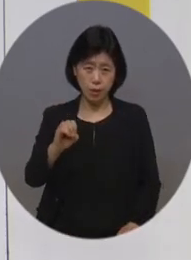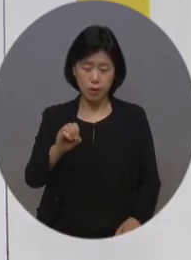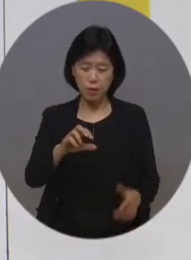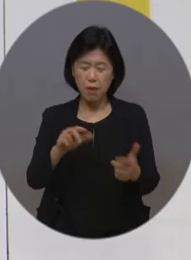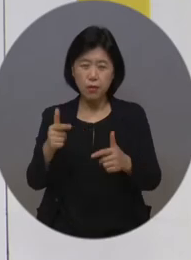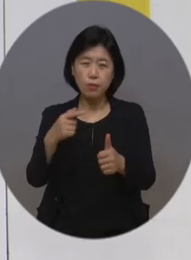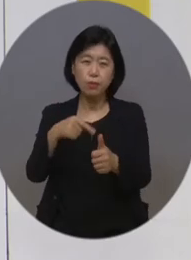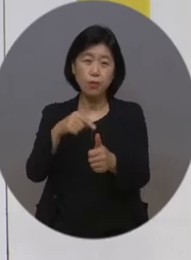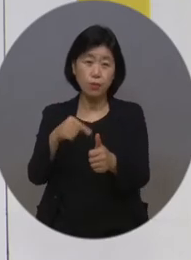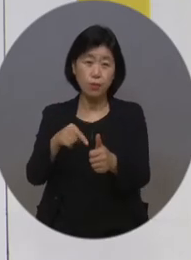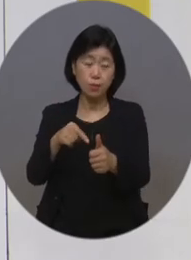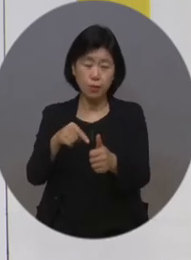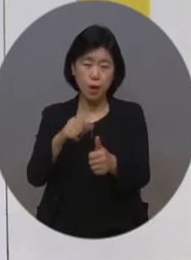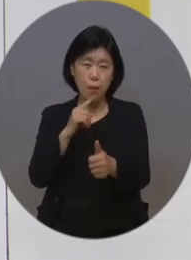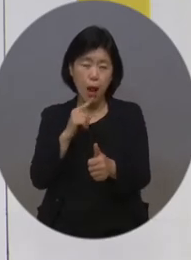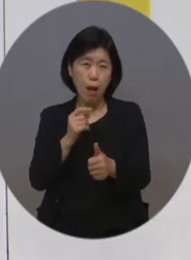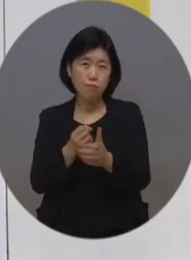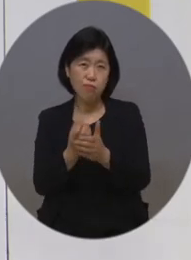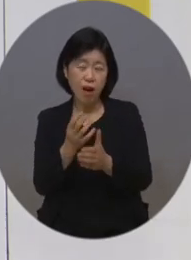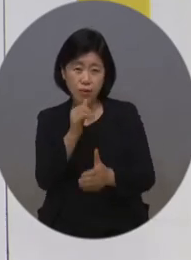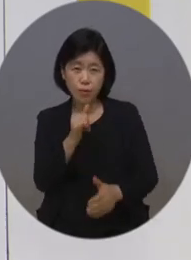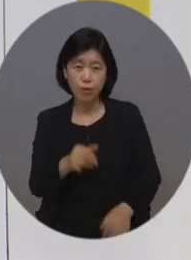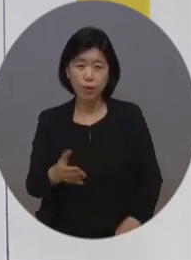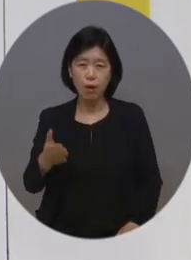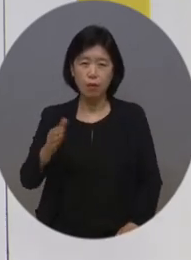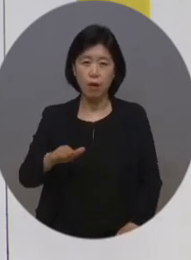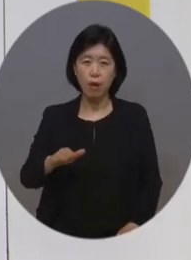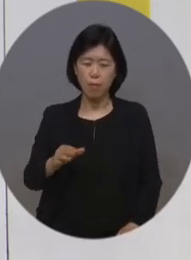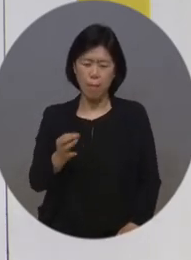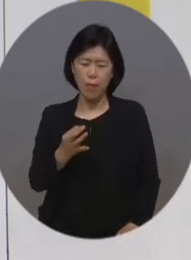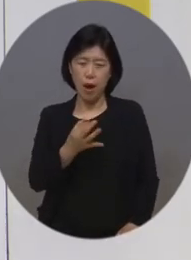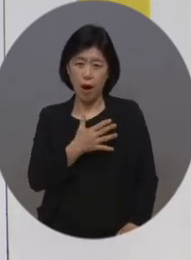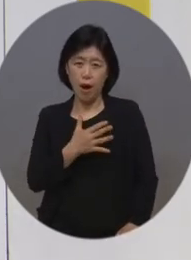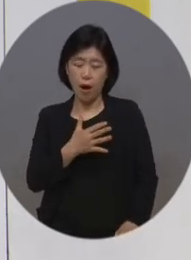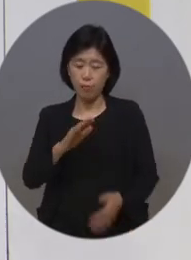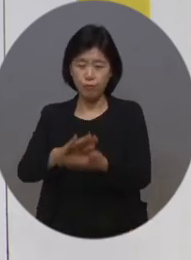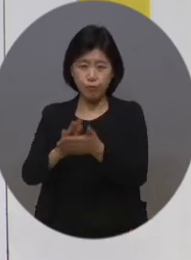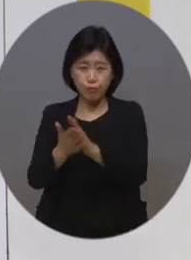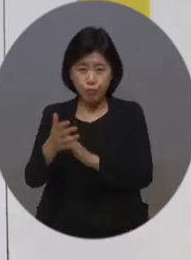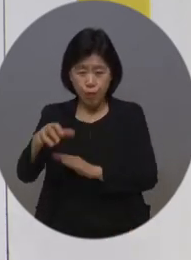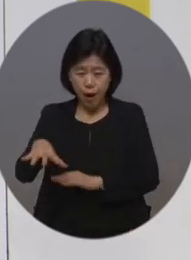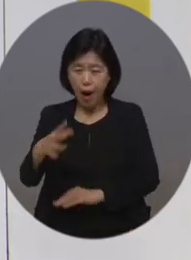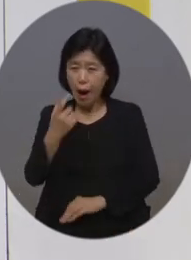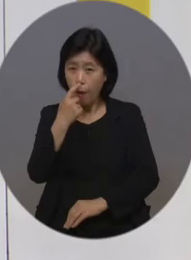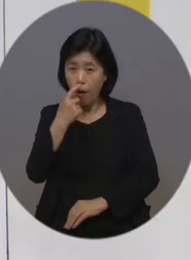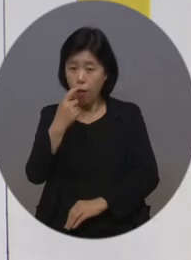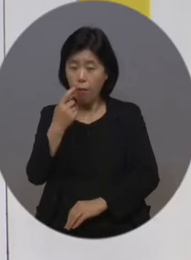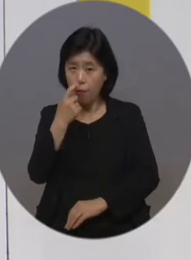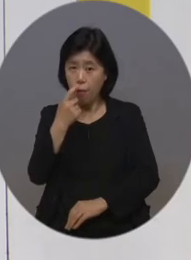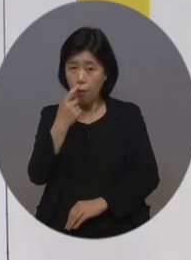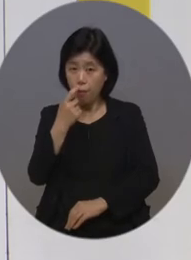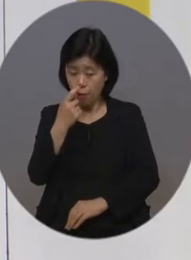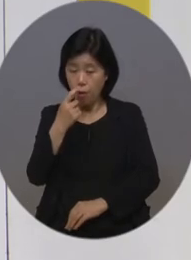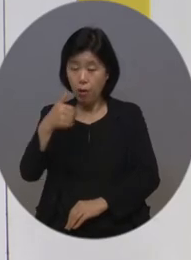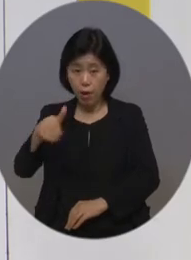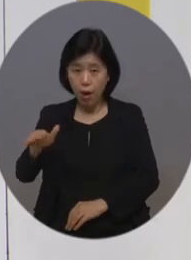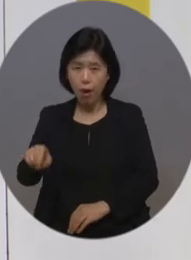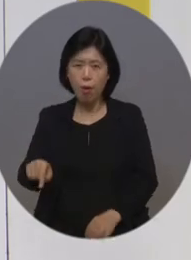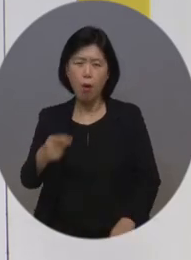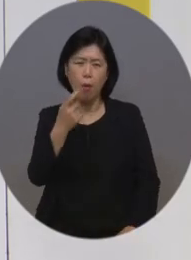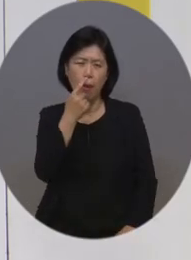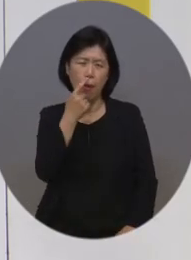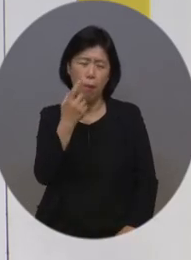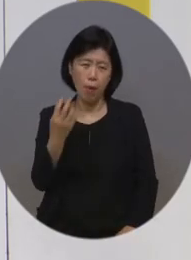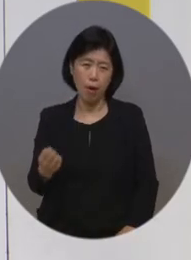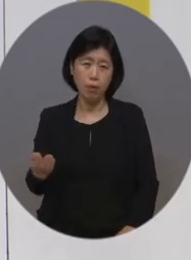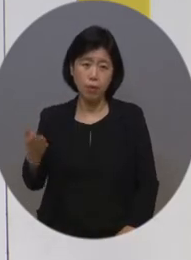처음부 그 점수는 비싼 유치원이나 학원가서 하는데 코딩 교육 이라든지 같은 그의 인공지능